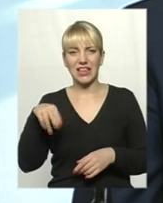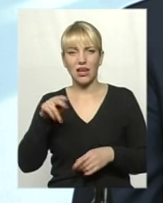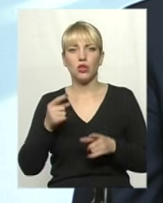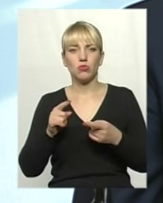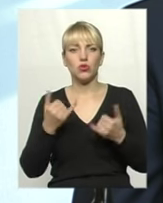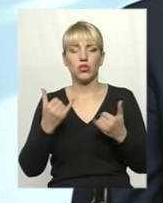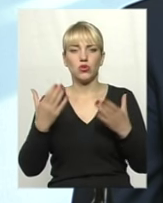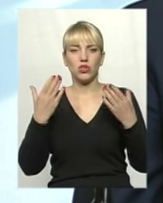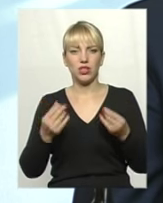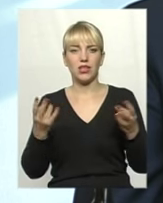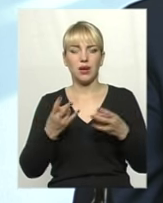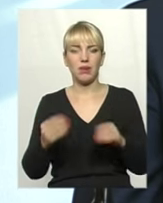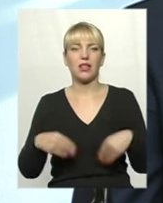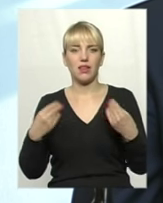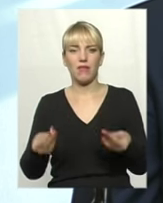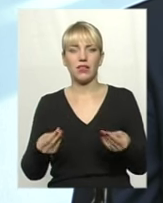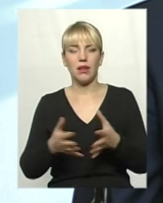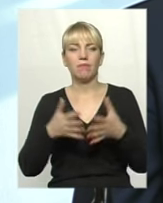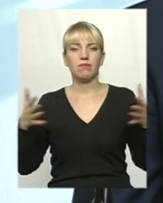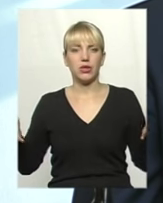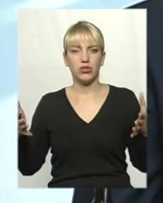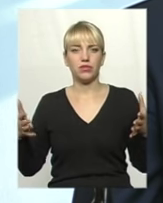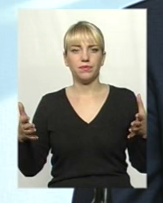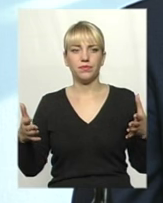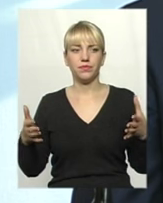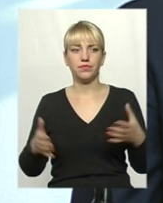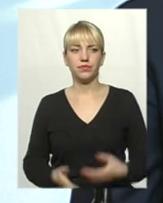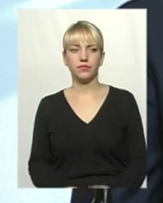день необхідно надавати більш